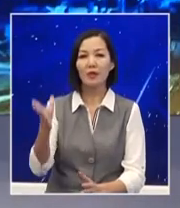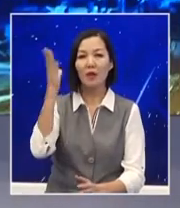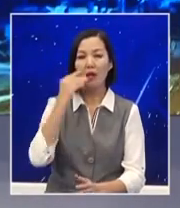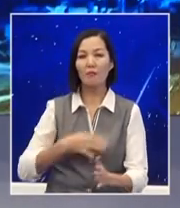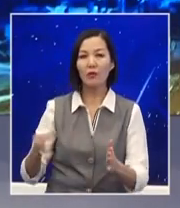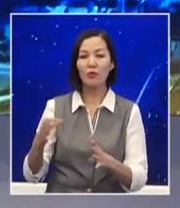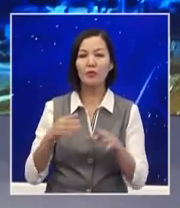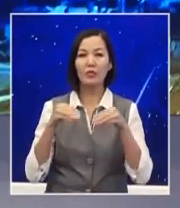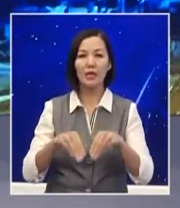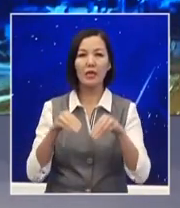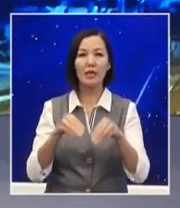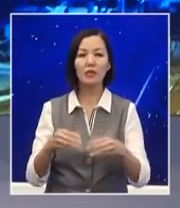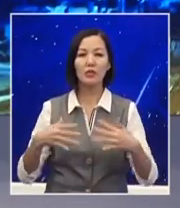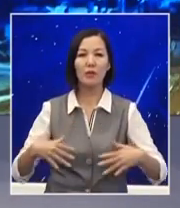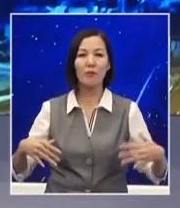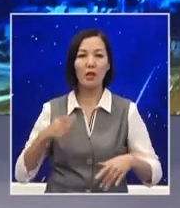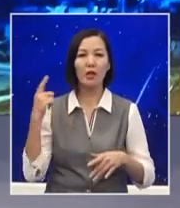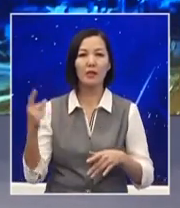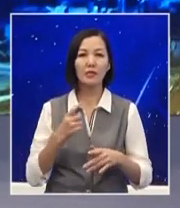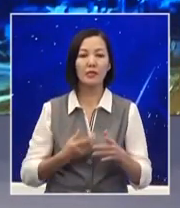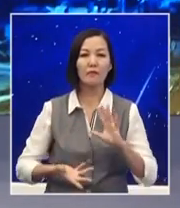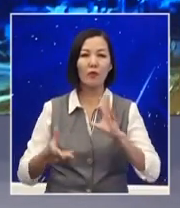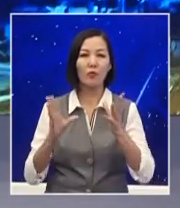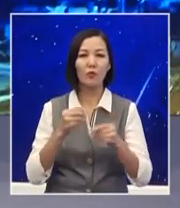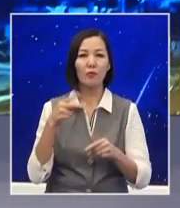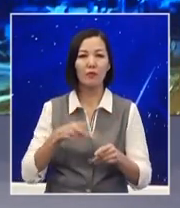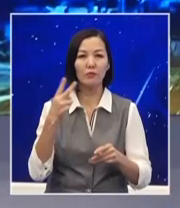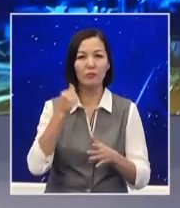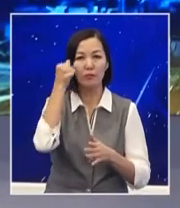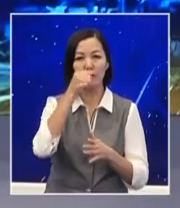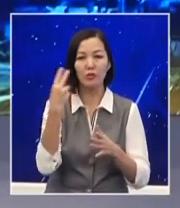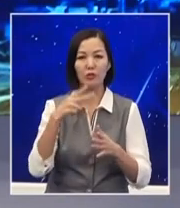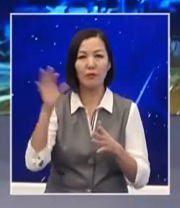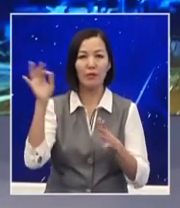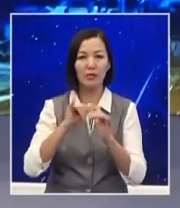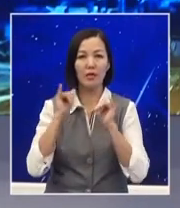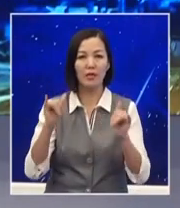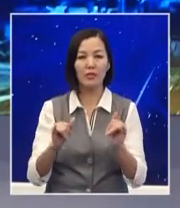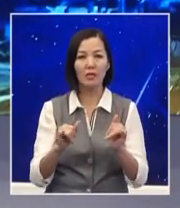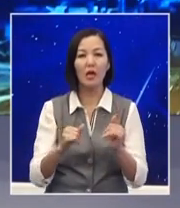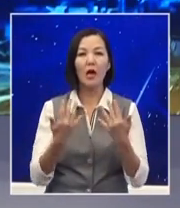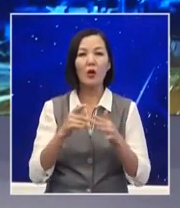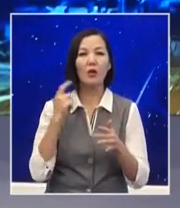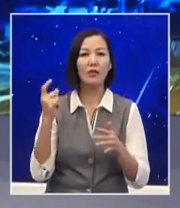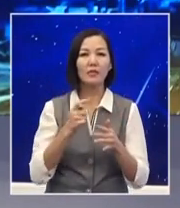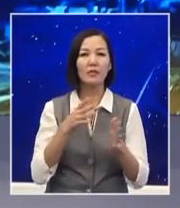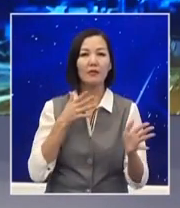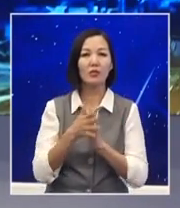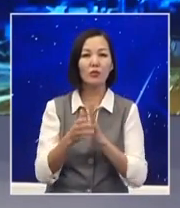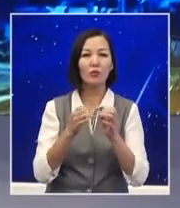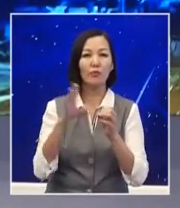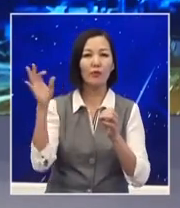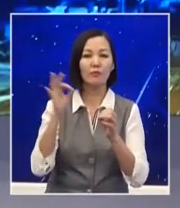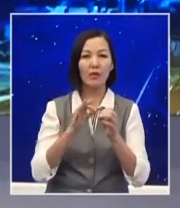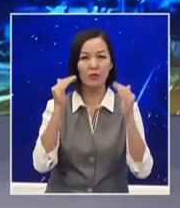Облыста егін мен мал шаруашылығы өнімі 2025 жылға қарай 20% артады. Сәйкесінше шаруалардың шығыны